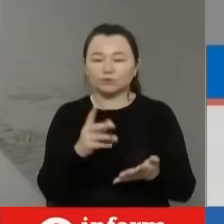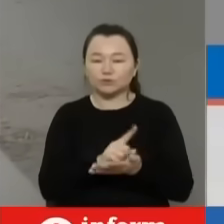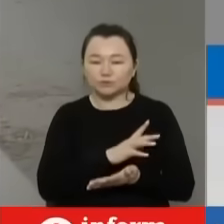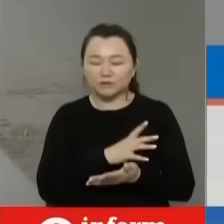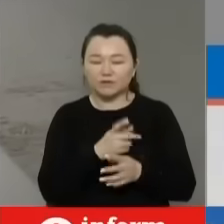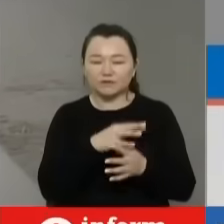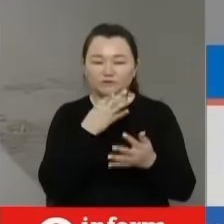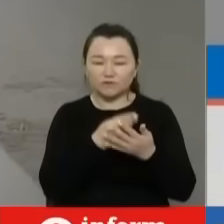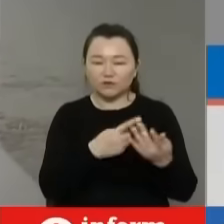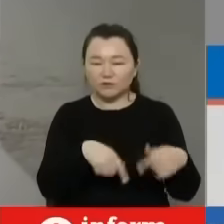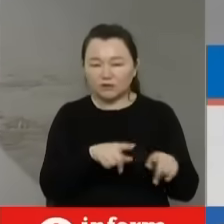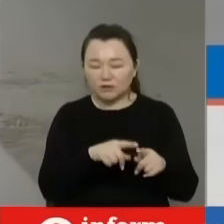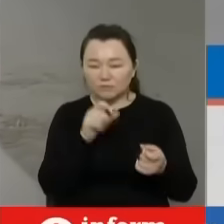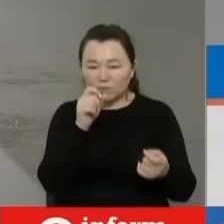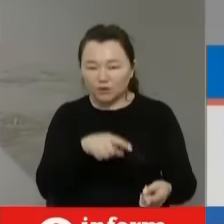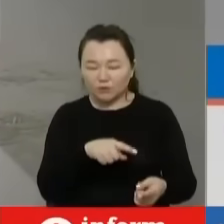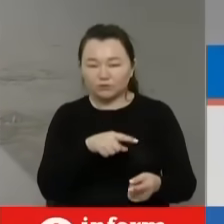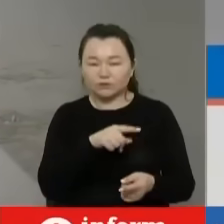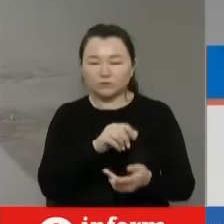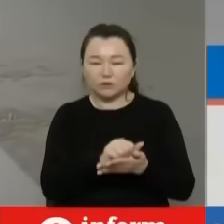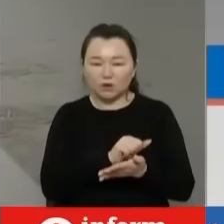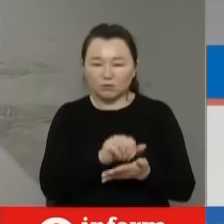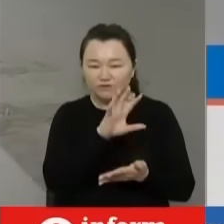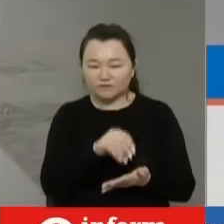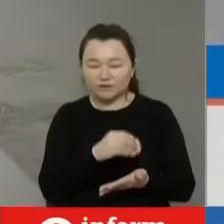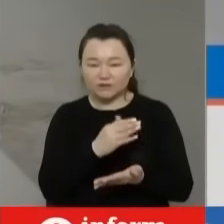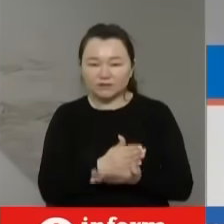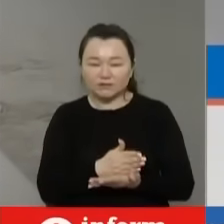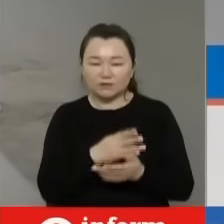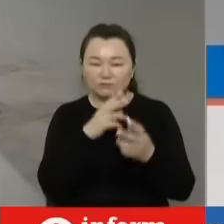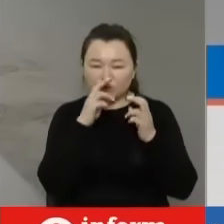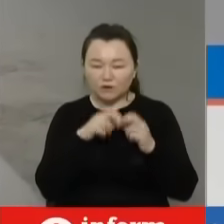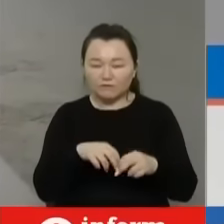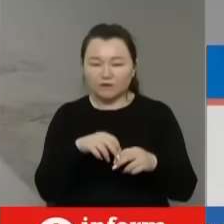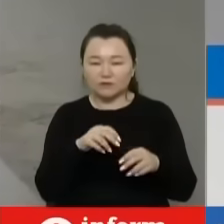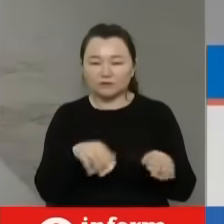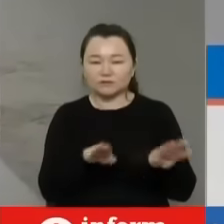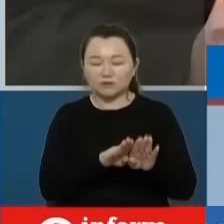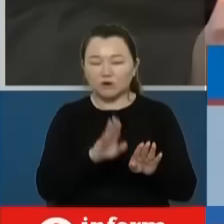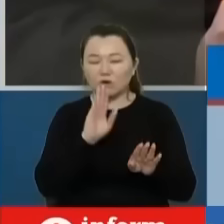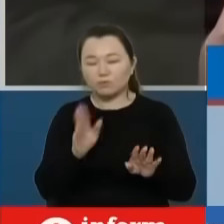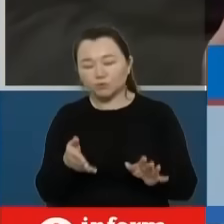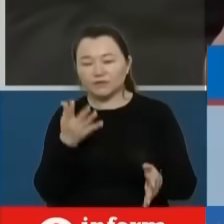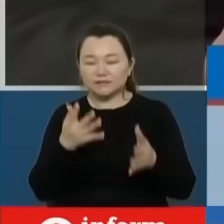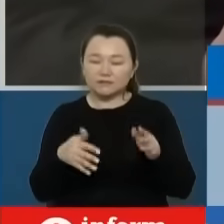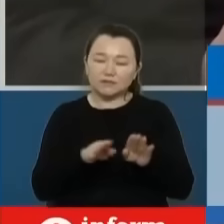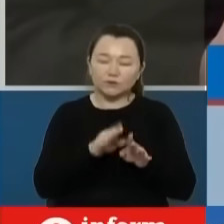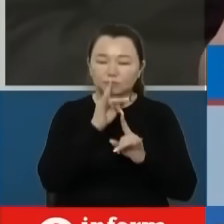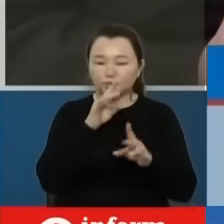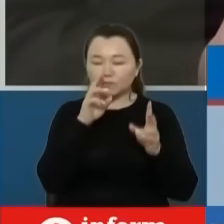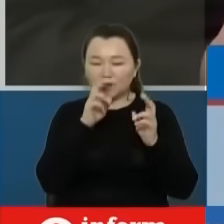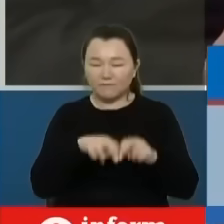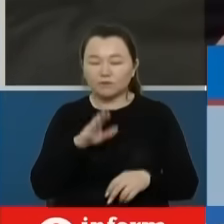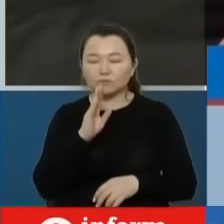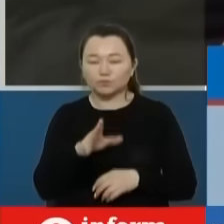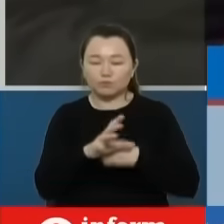өзінің саласына сәйкес қағаздарын береді, тексеріледі, жабатын нәрсені жабады. Ауылдың ауасын ластап